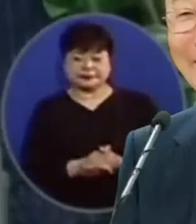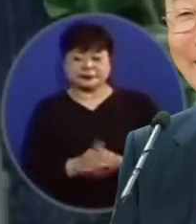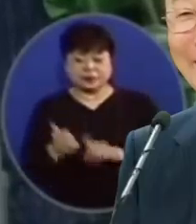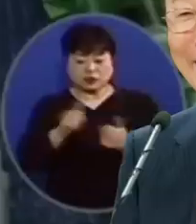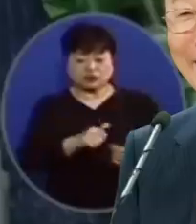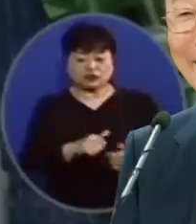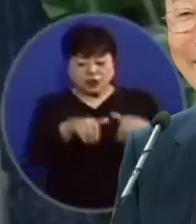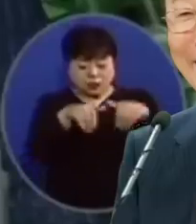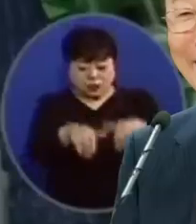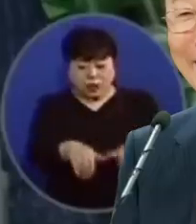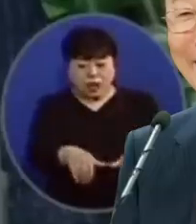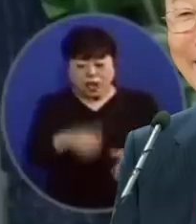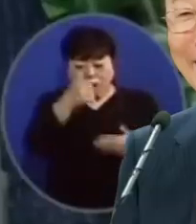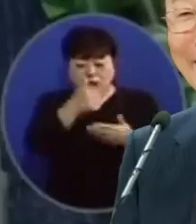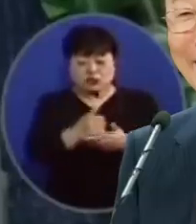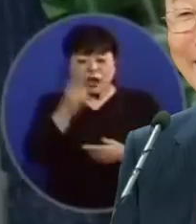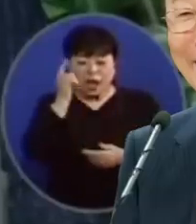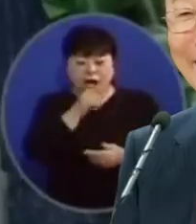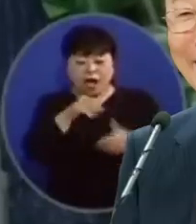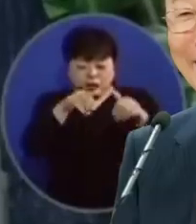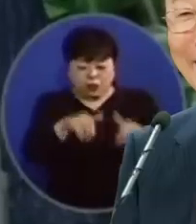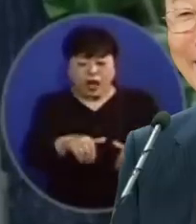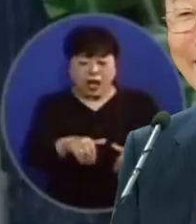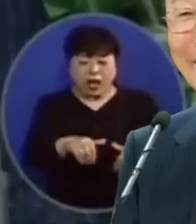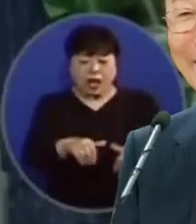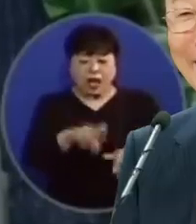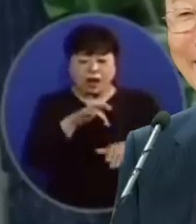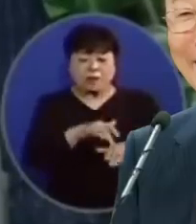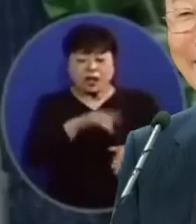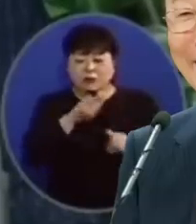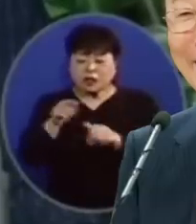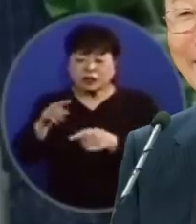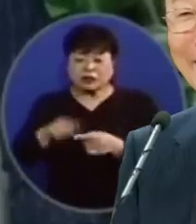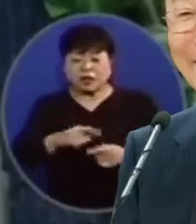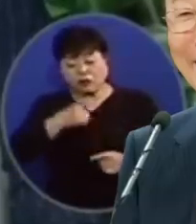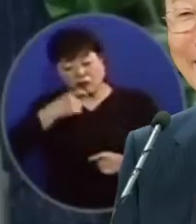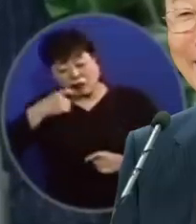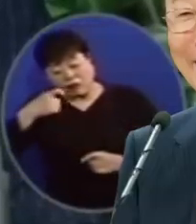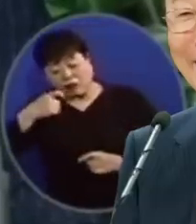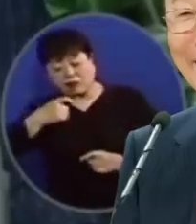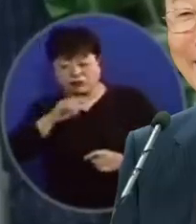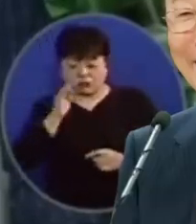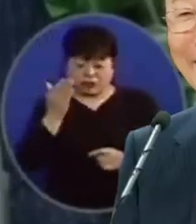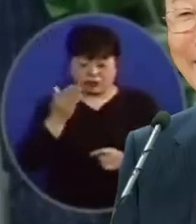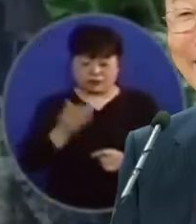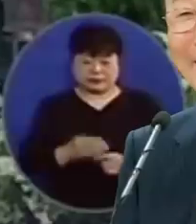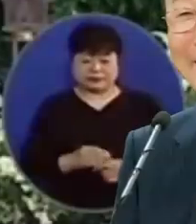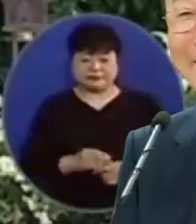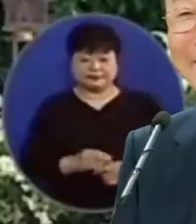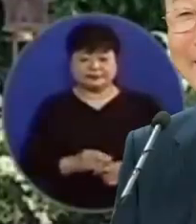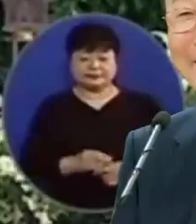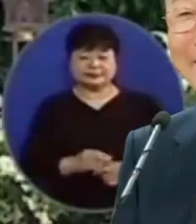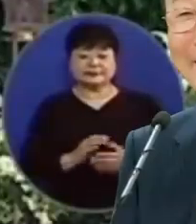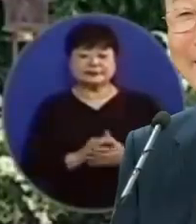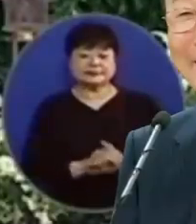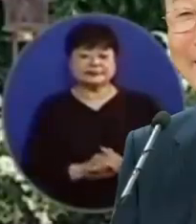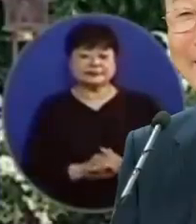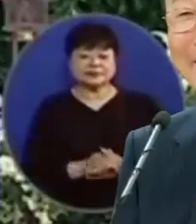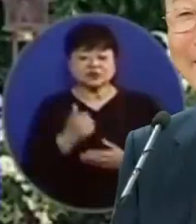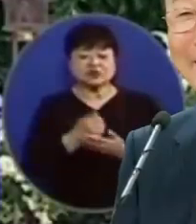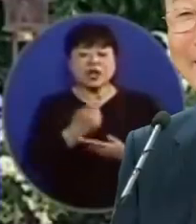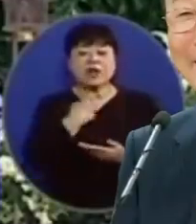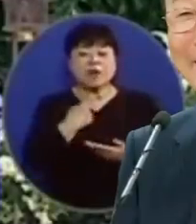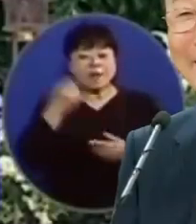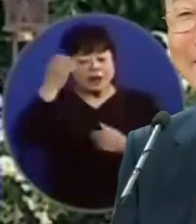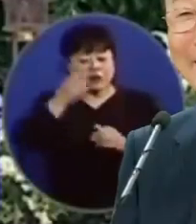죽음과 노예의 죄악의 노예가 되어 마귀가 시키는 대로 끌려댕깁니다. 에스겔 18장 4절에 범죄하는